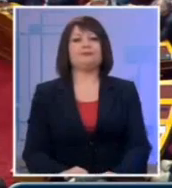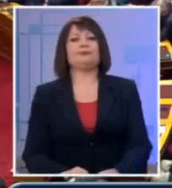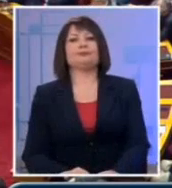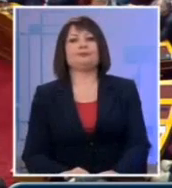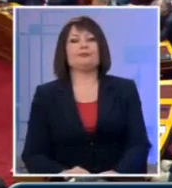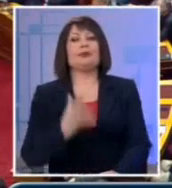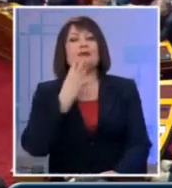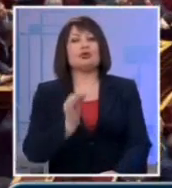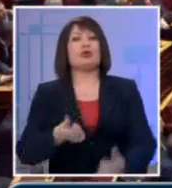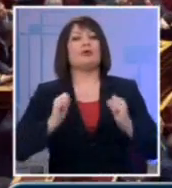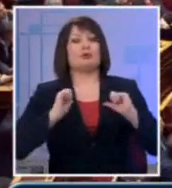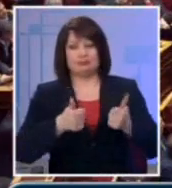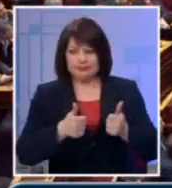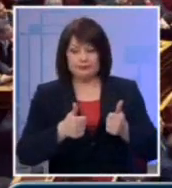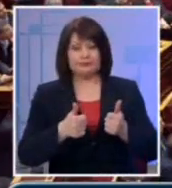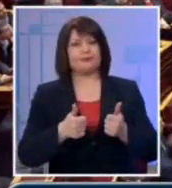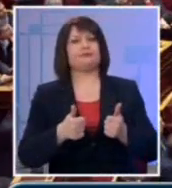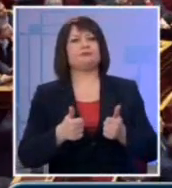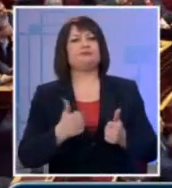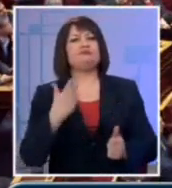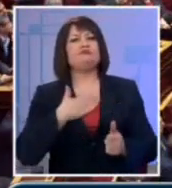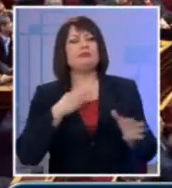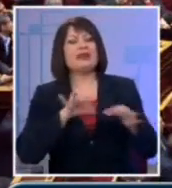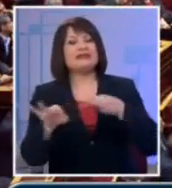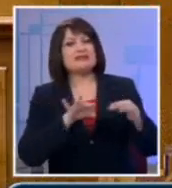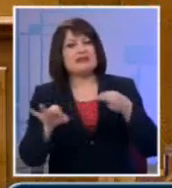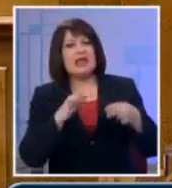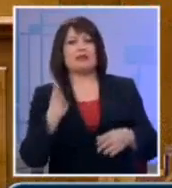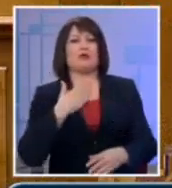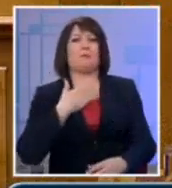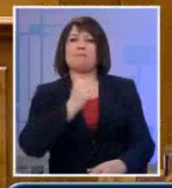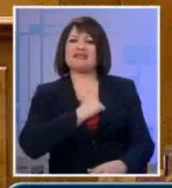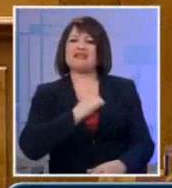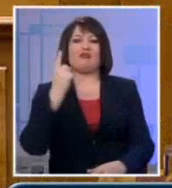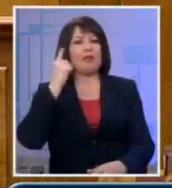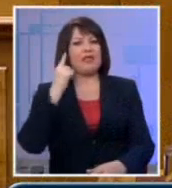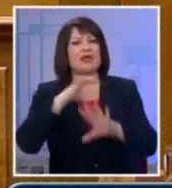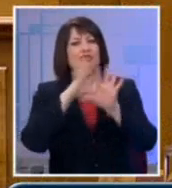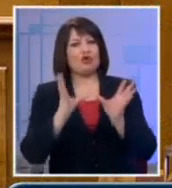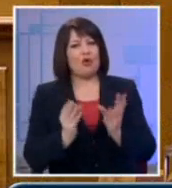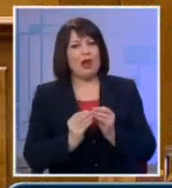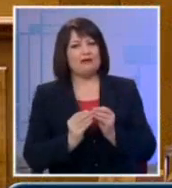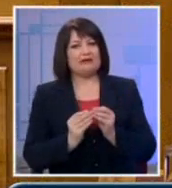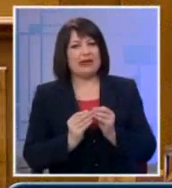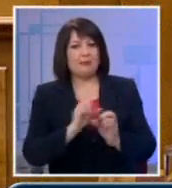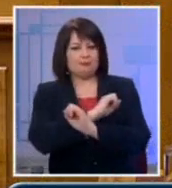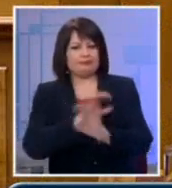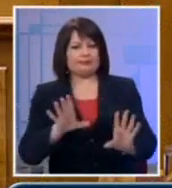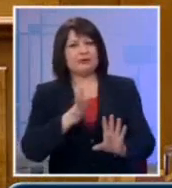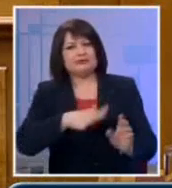δεν διστάσαμε το δικό μας σχέδιο, οι δικές μας τοποθετήσεις να γίνονται αμέσως γνωστές.